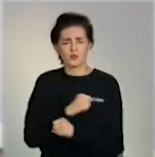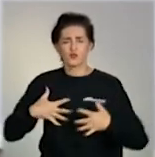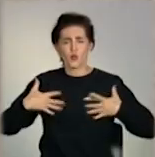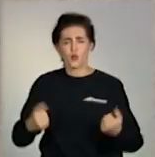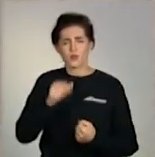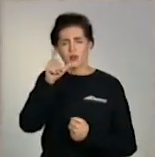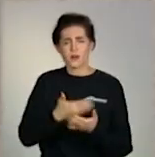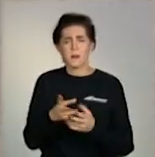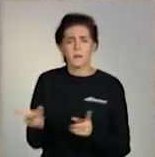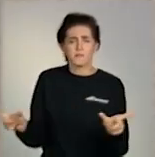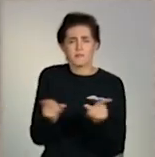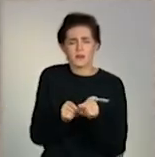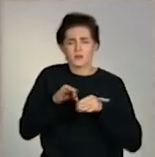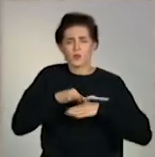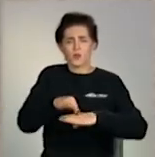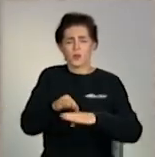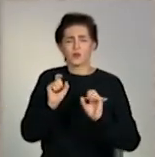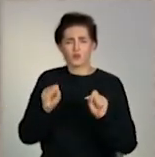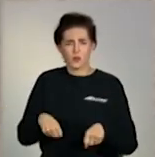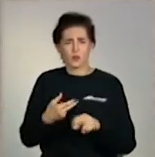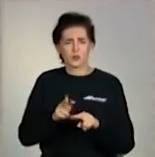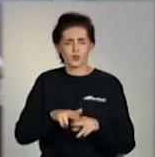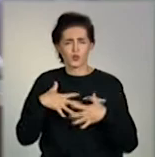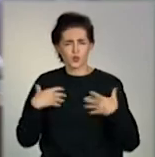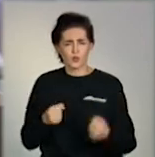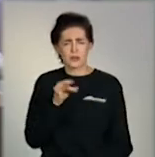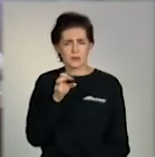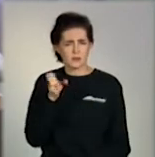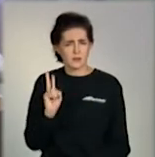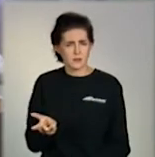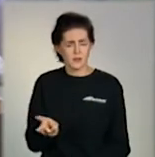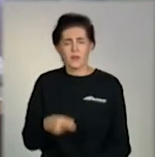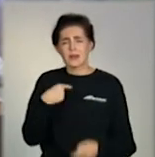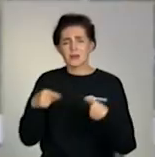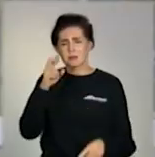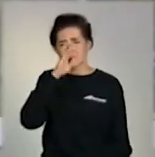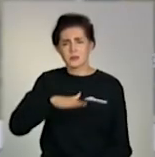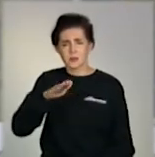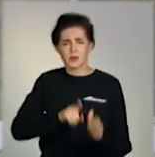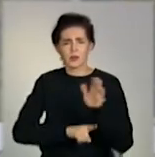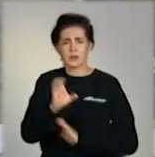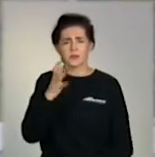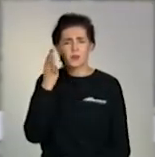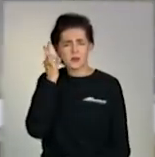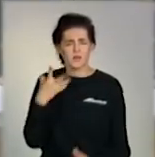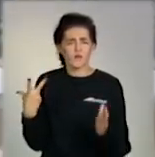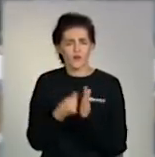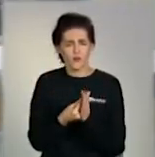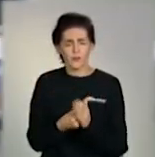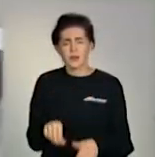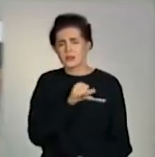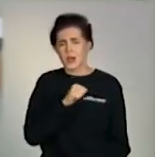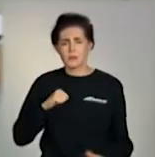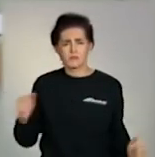без супутніх захворювань у групі ризику. Європейські розвиті країни з 5 років вакцинують дітей масово,